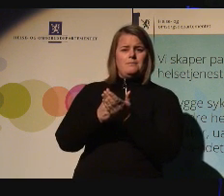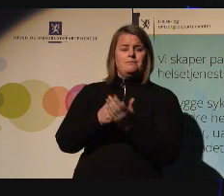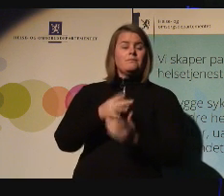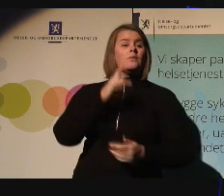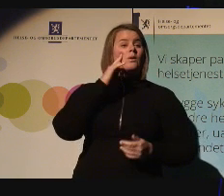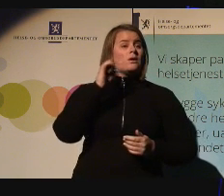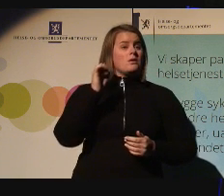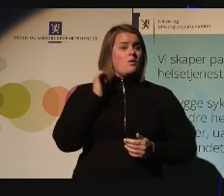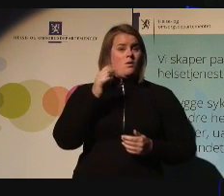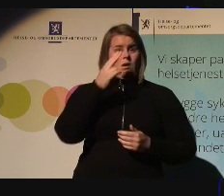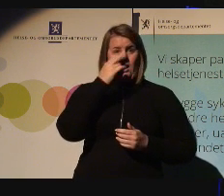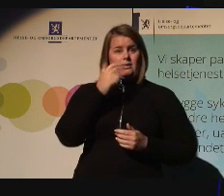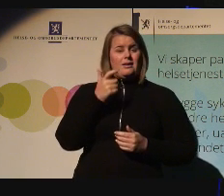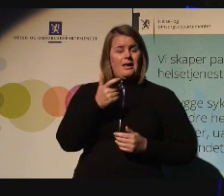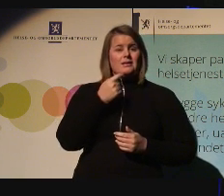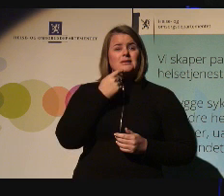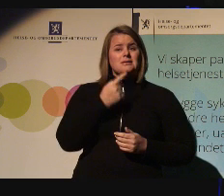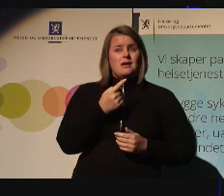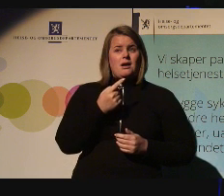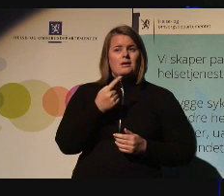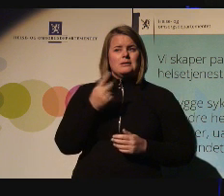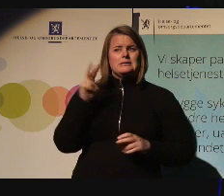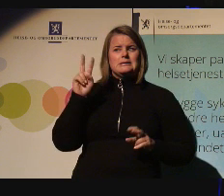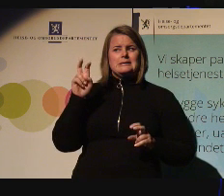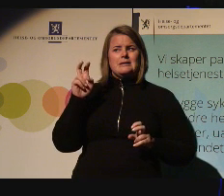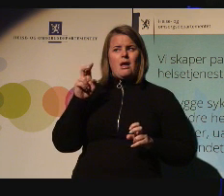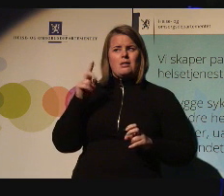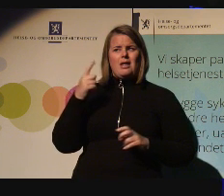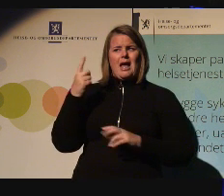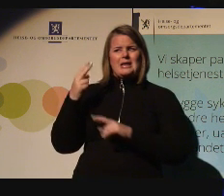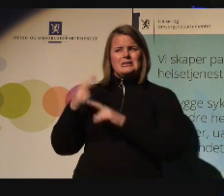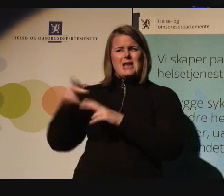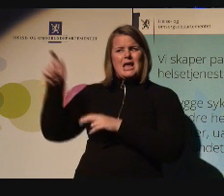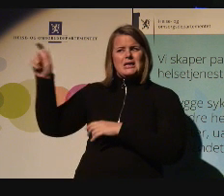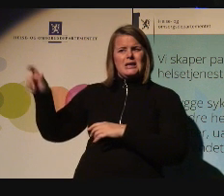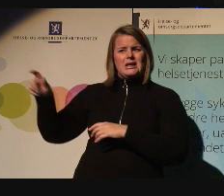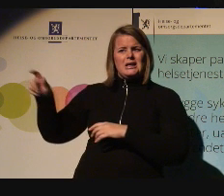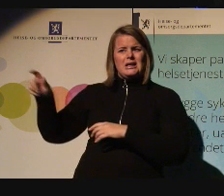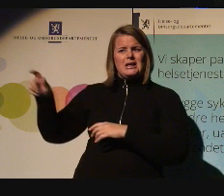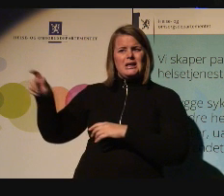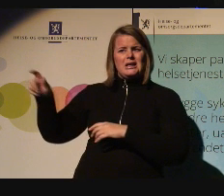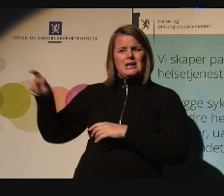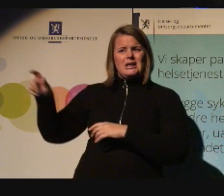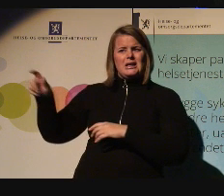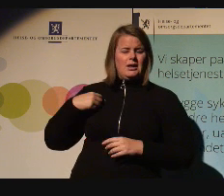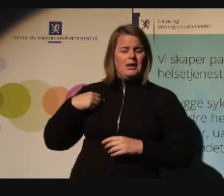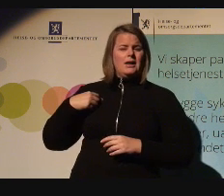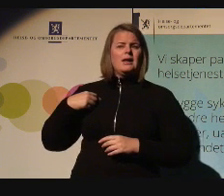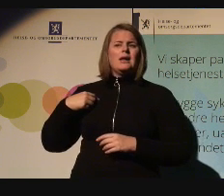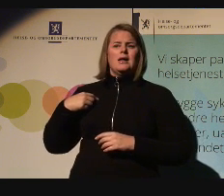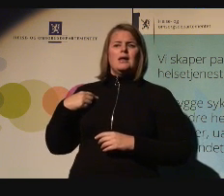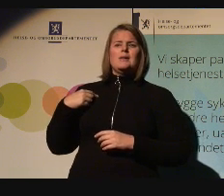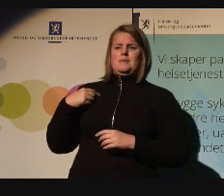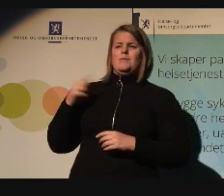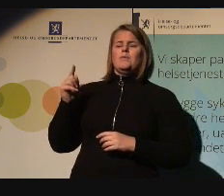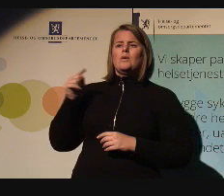hun siterte, det var vel Einstein, var det ikke det? At